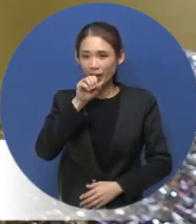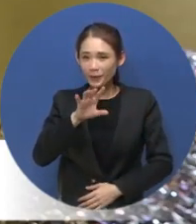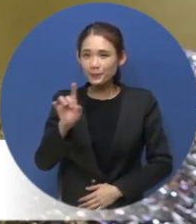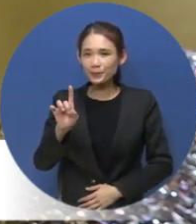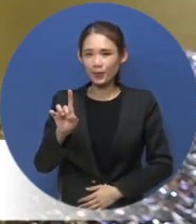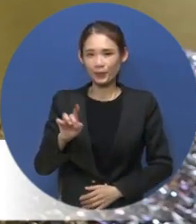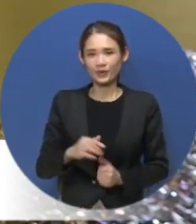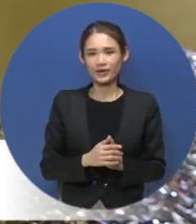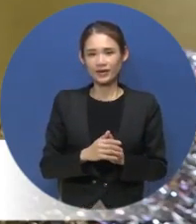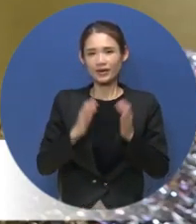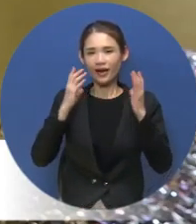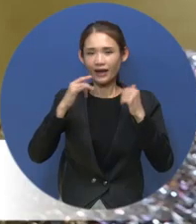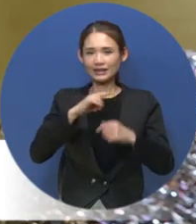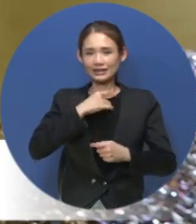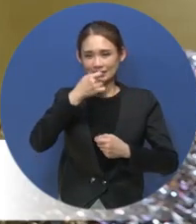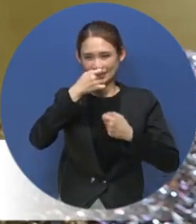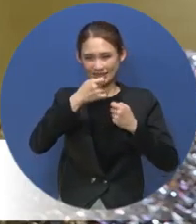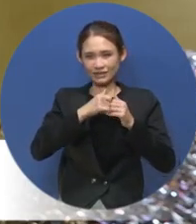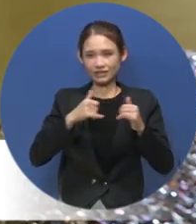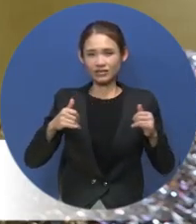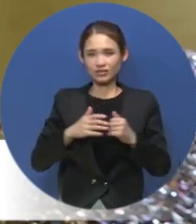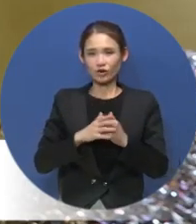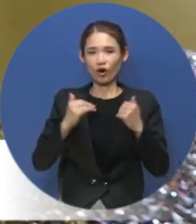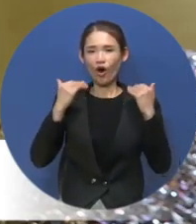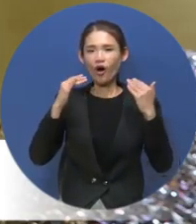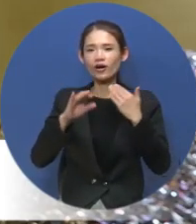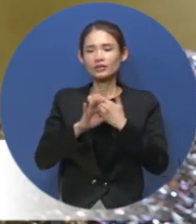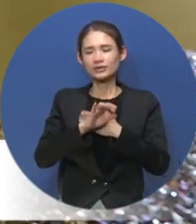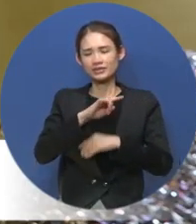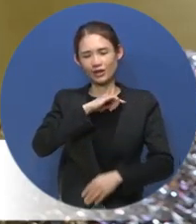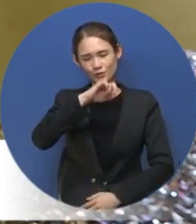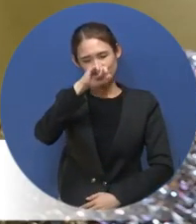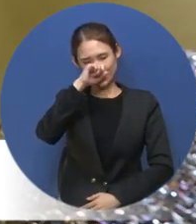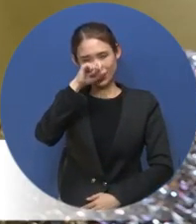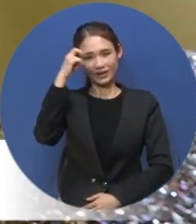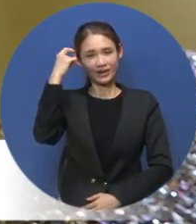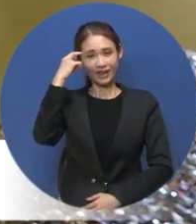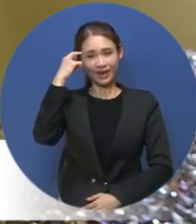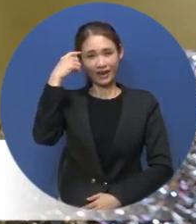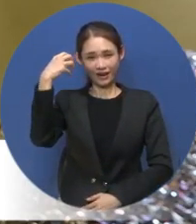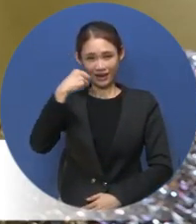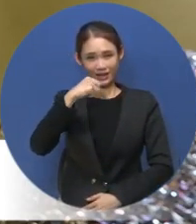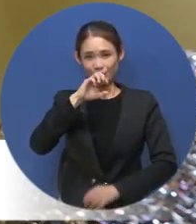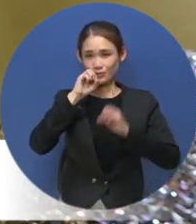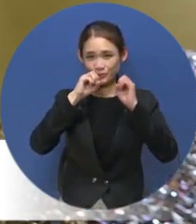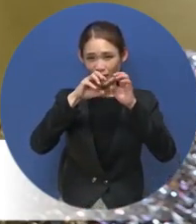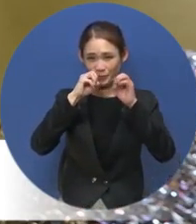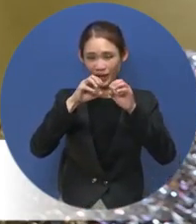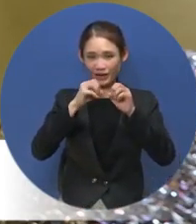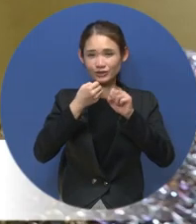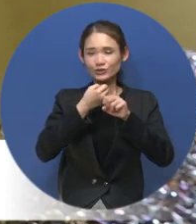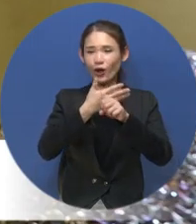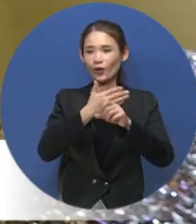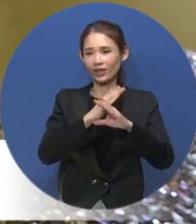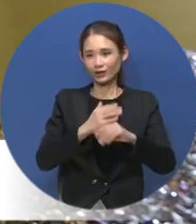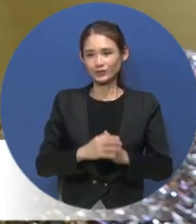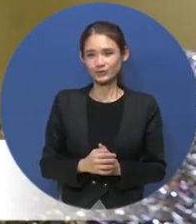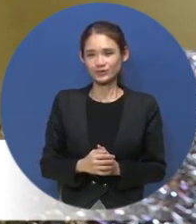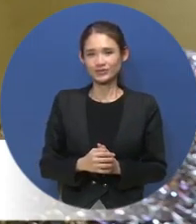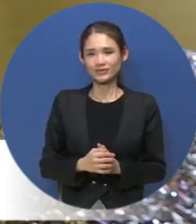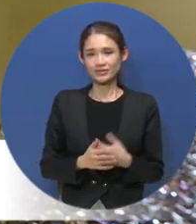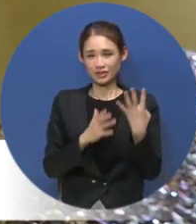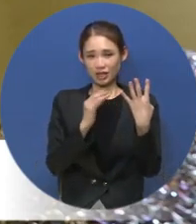받지 않을까라는 생각에 개최하게 되었습니다. 저희가 이번에 그 전시를 하면서 그